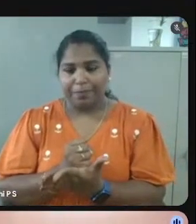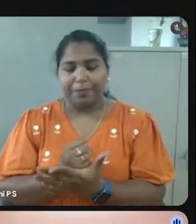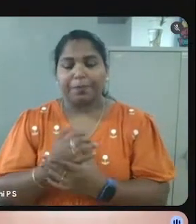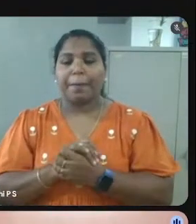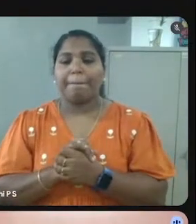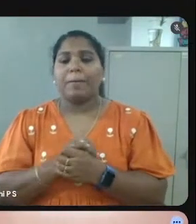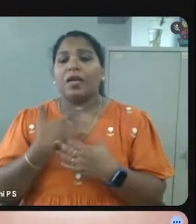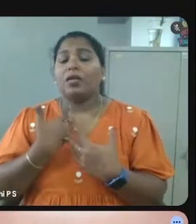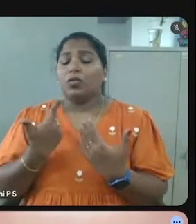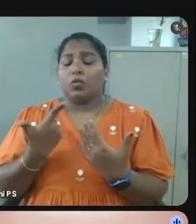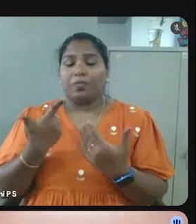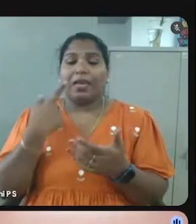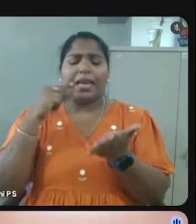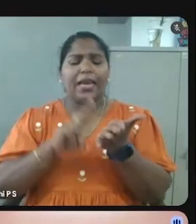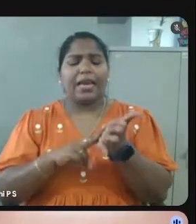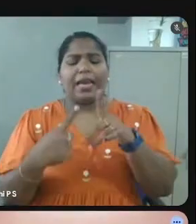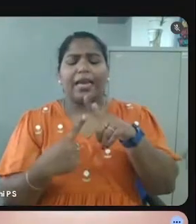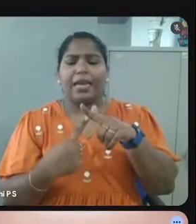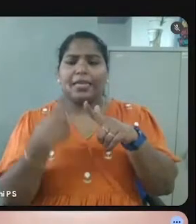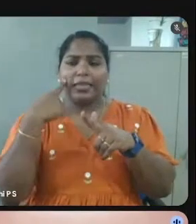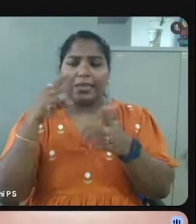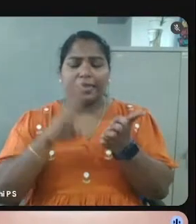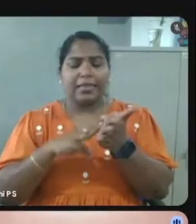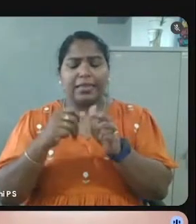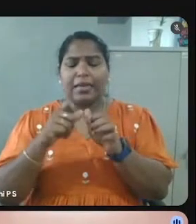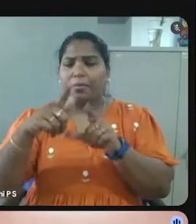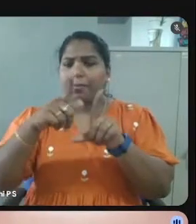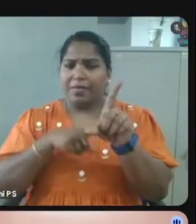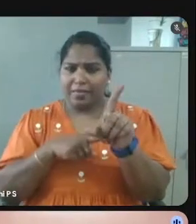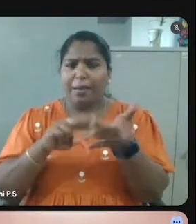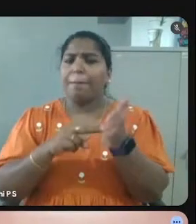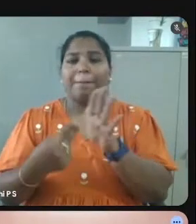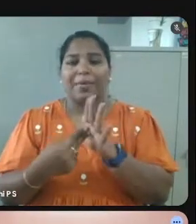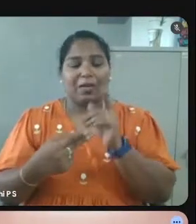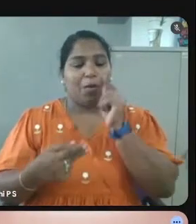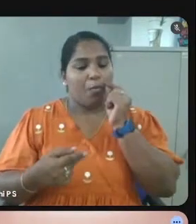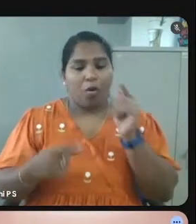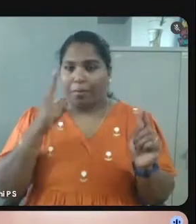അപ്പോൾ ഇന്റിമസിയും എന്ന് പറഞ്ഞാലോ ഒരു പാർട്ട്നേഴ്സ് തമ്മിലുള്ള അടുപ്പ്.